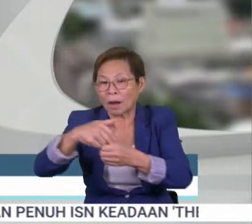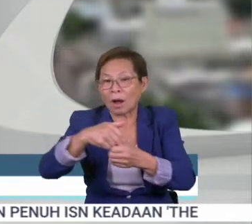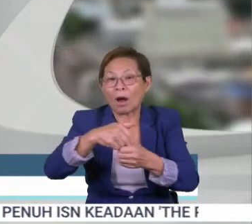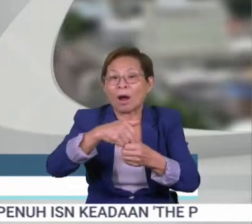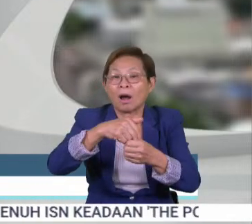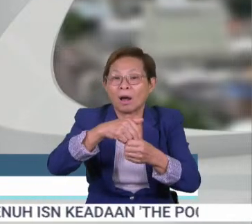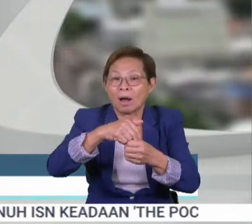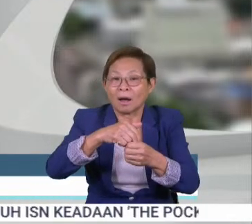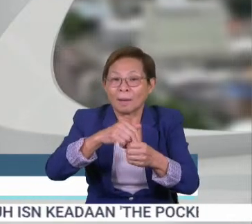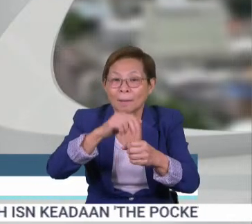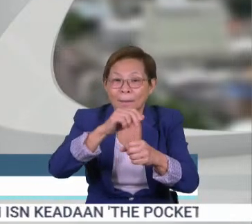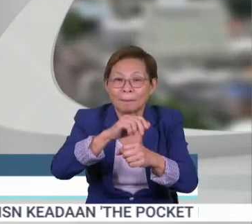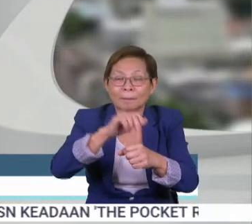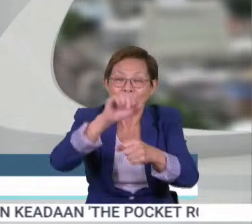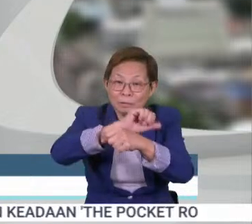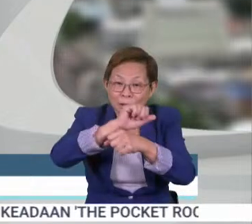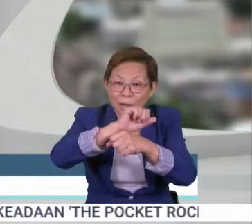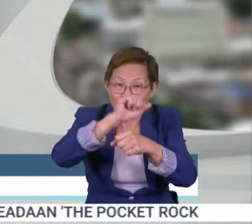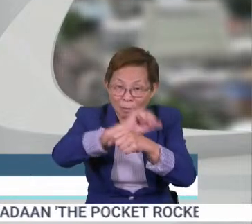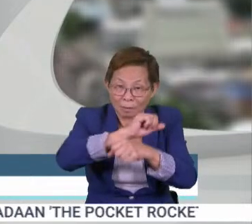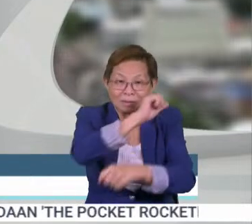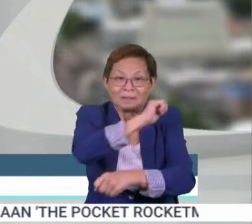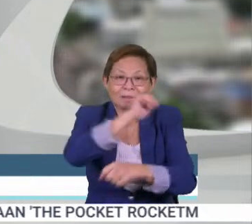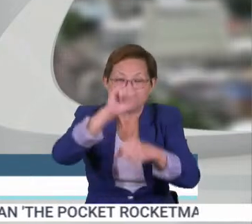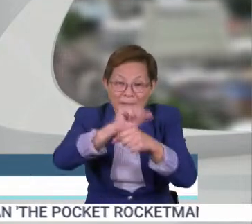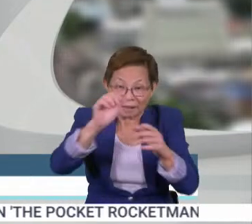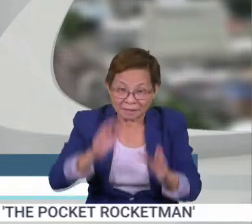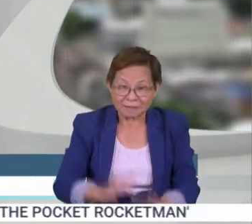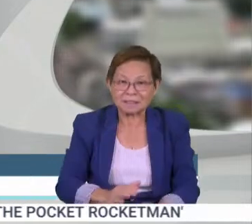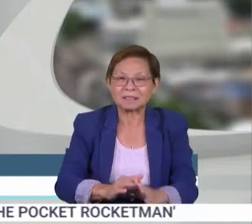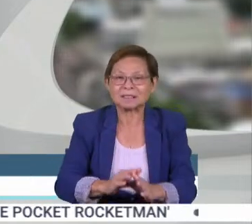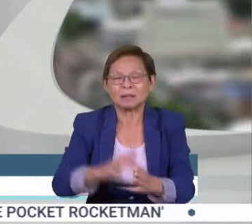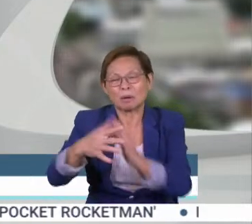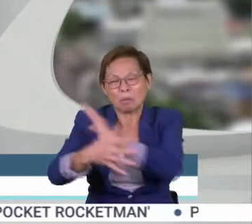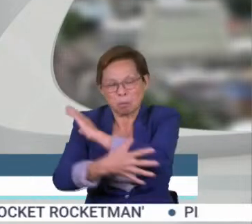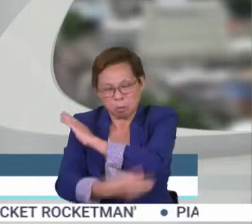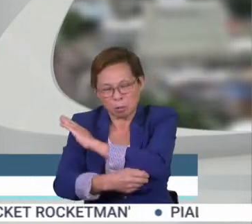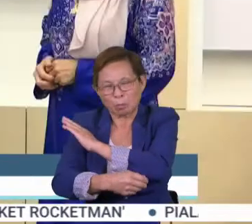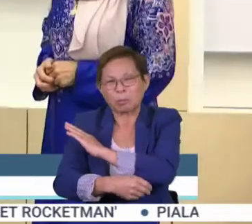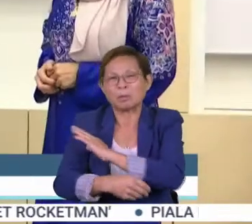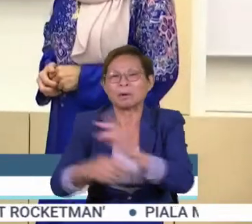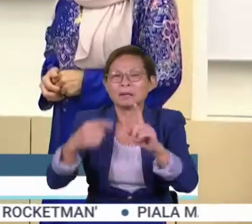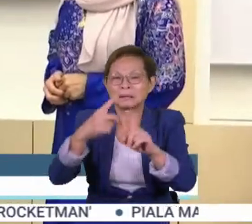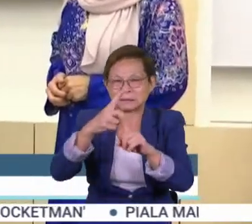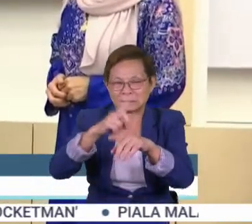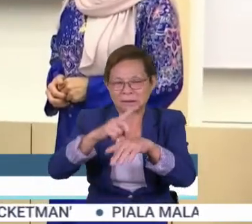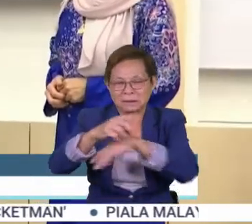berkemampuan dari beberapa buah sekolah menengah di negeri ini.